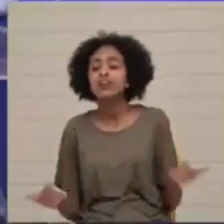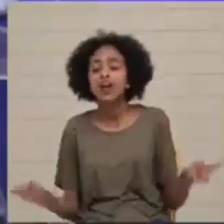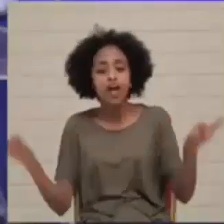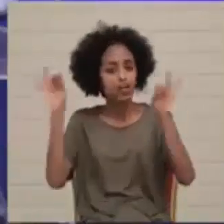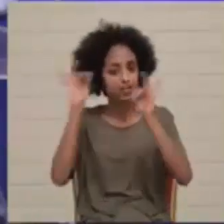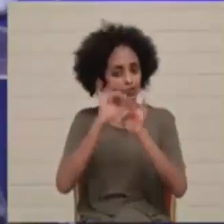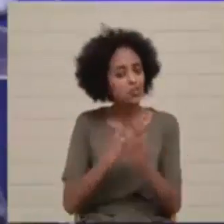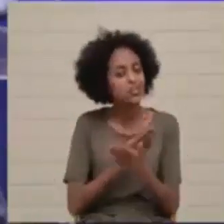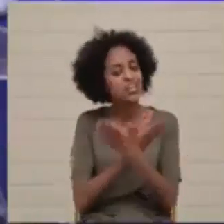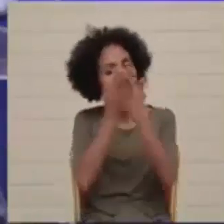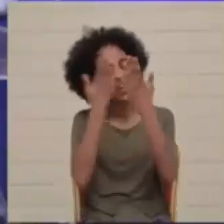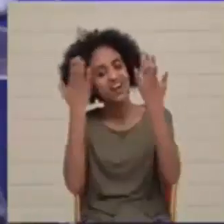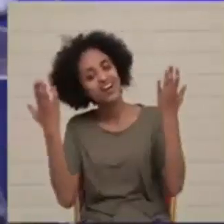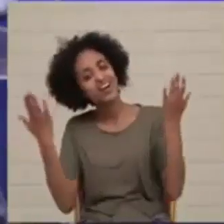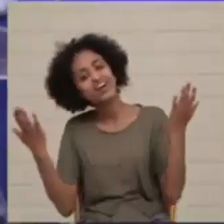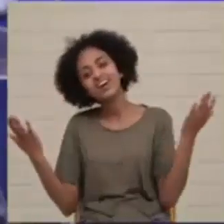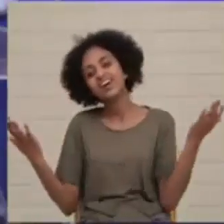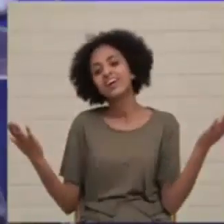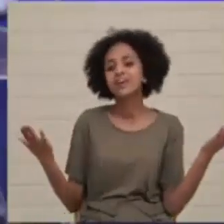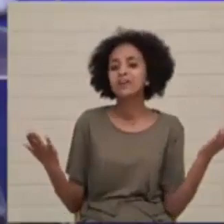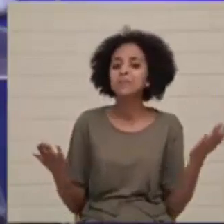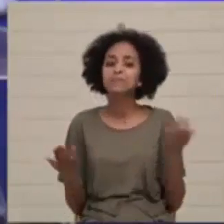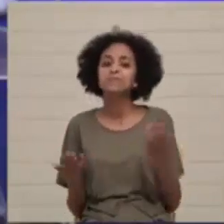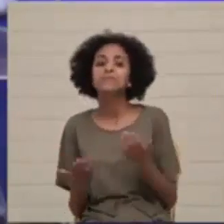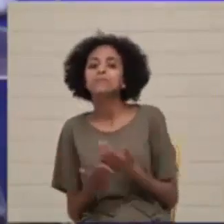ይነጋል ለሊቱ